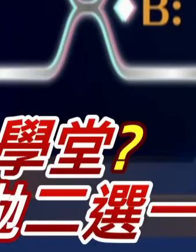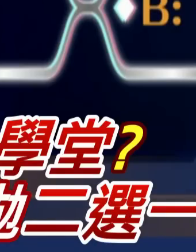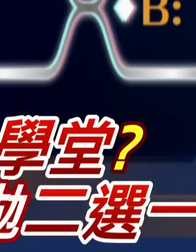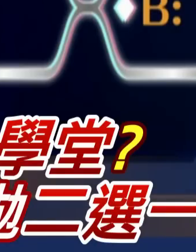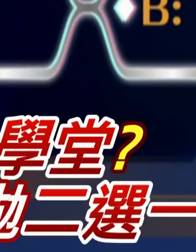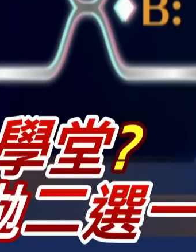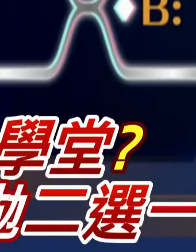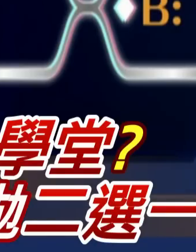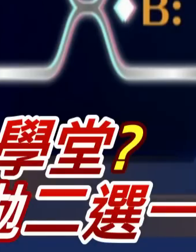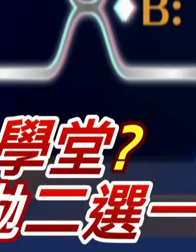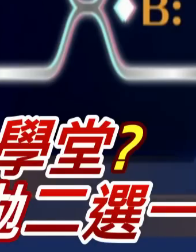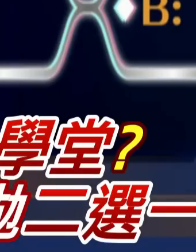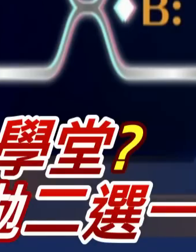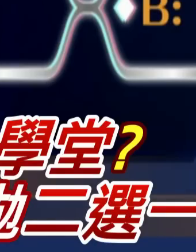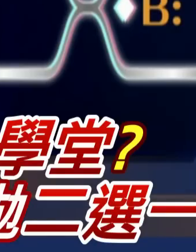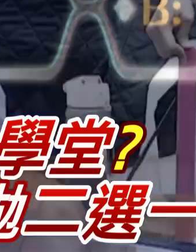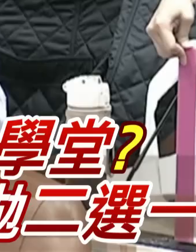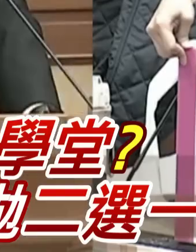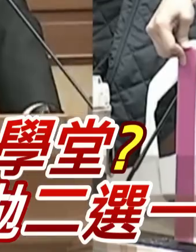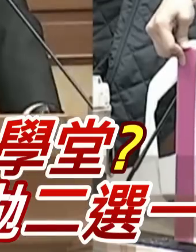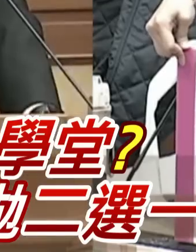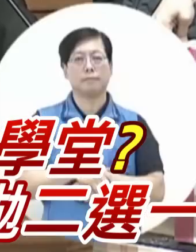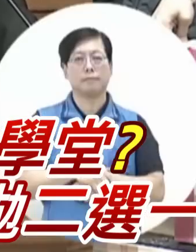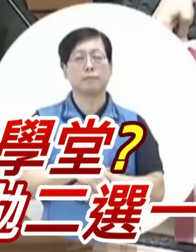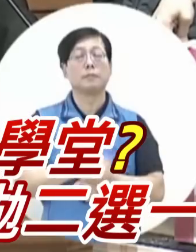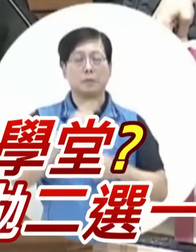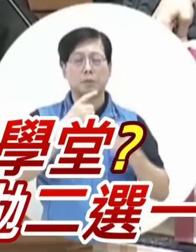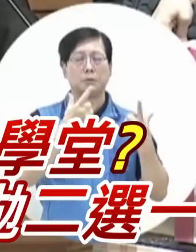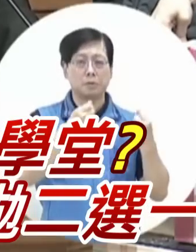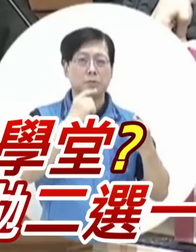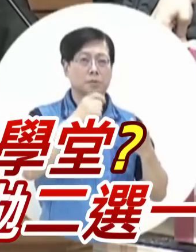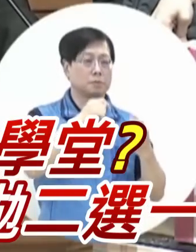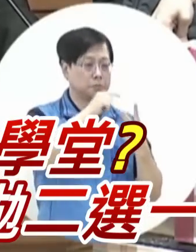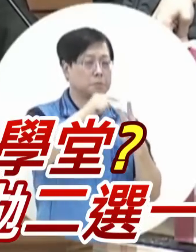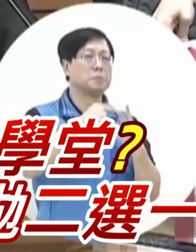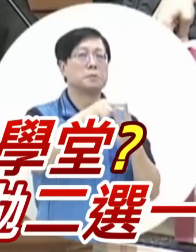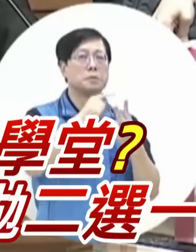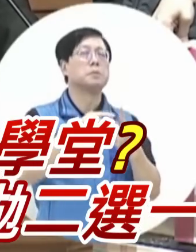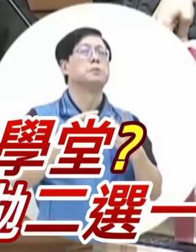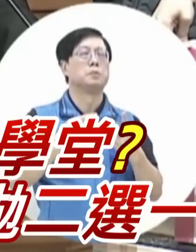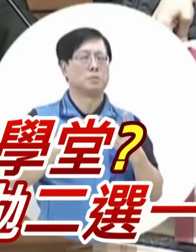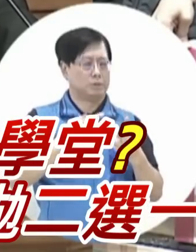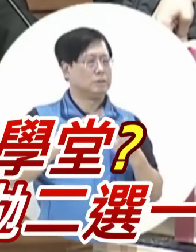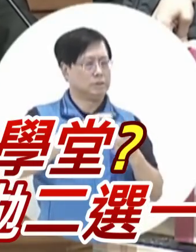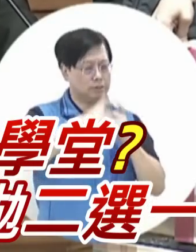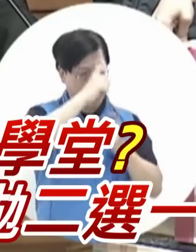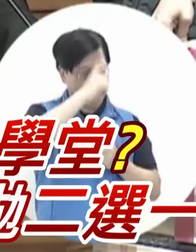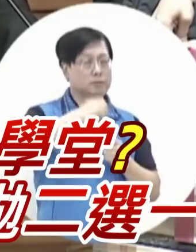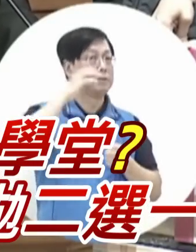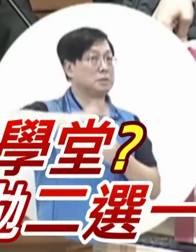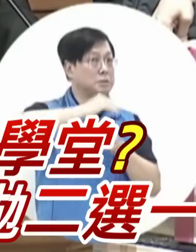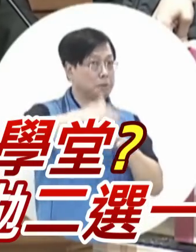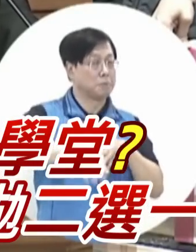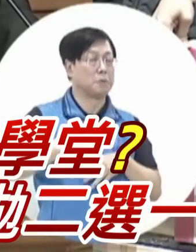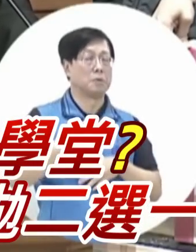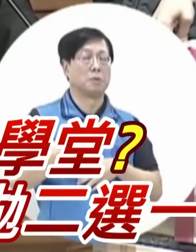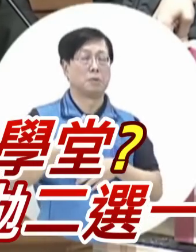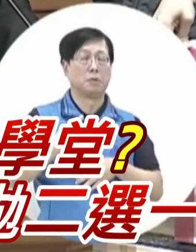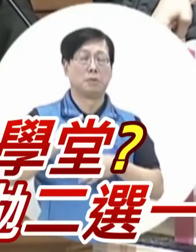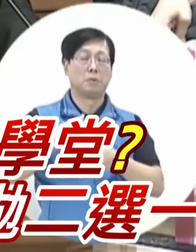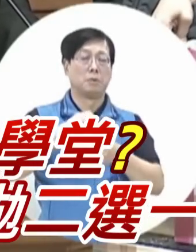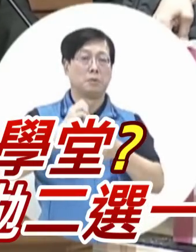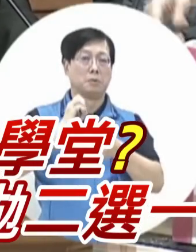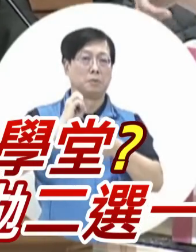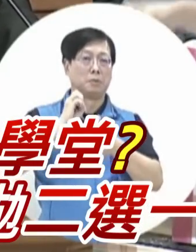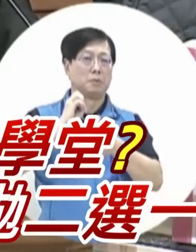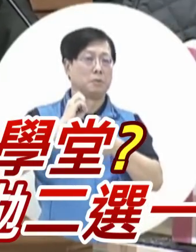盟国家，我相信很多嘛。 哦、 中国同盟国家很多，不过你列这两个，我知道你希望我答的是新加坡，但是我跟议员报告